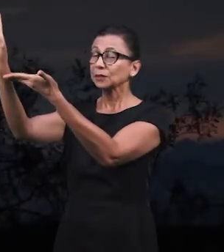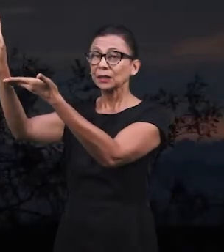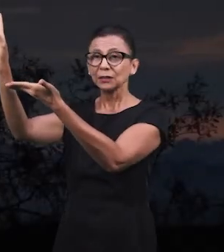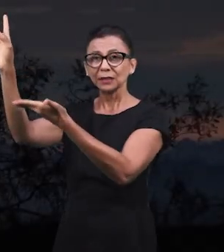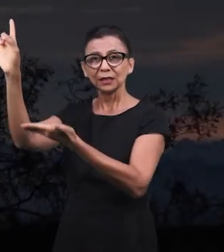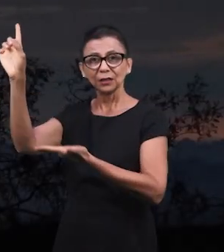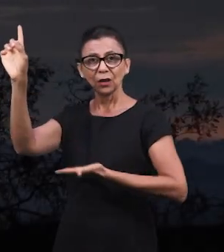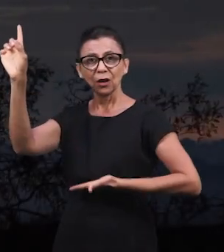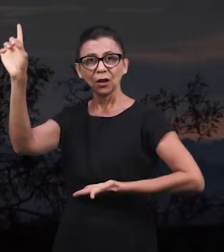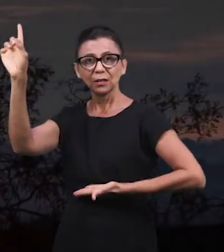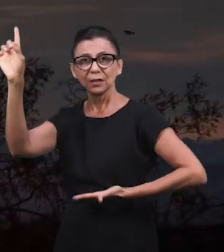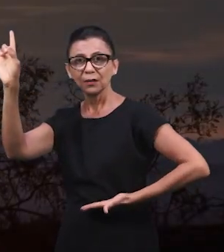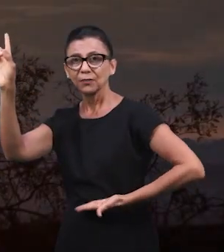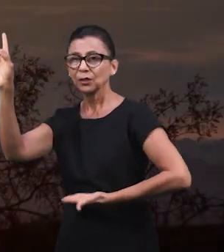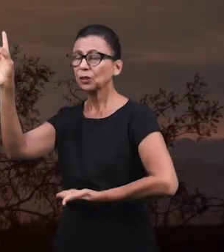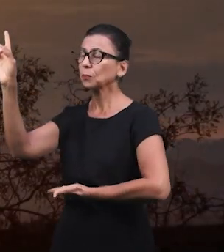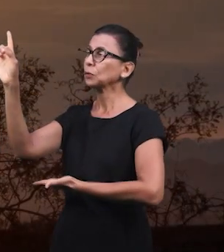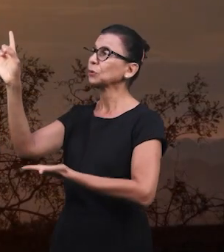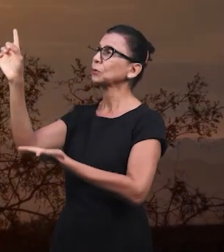Бог, которому мы служим,